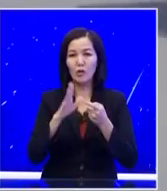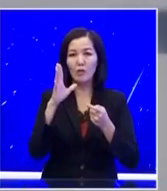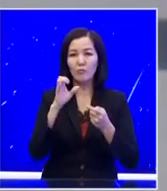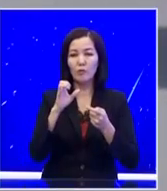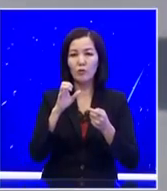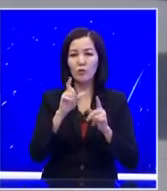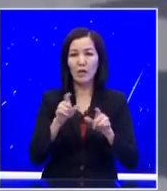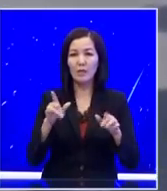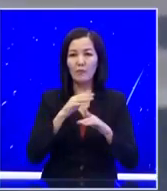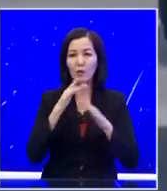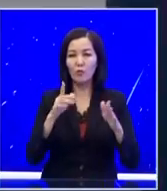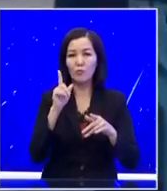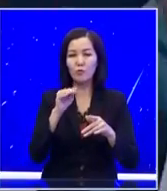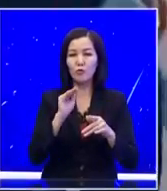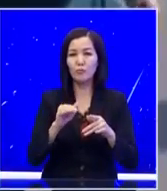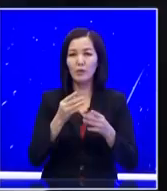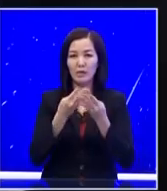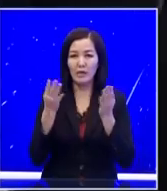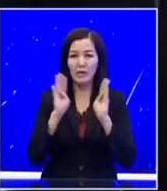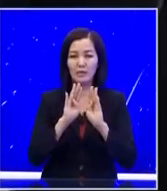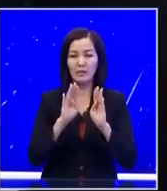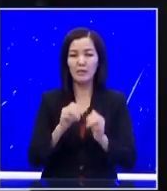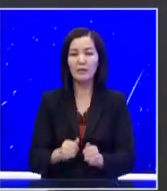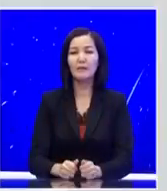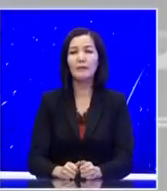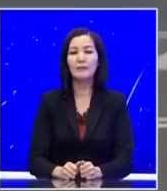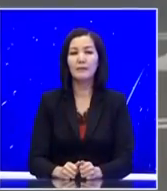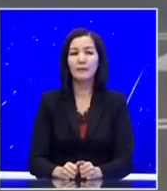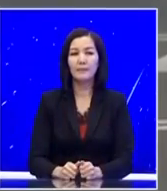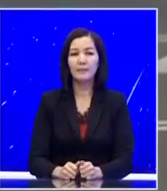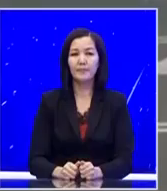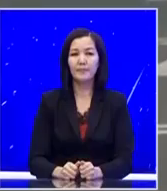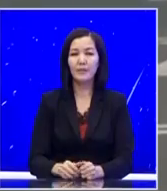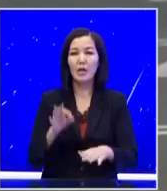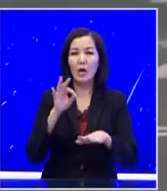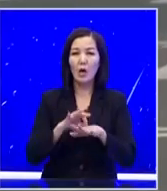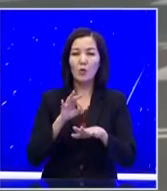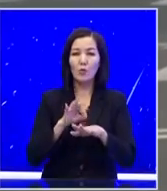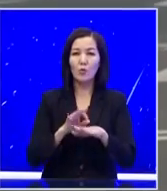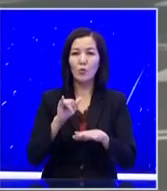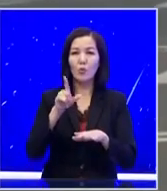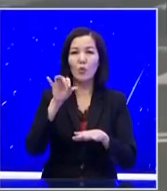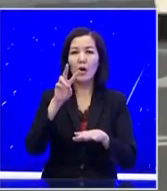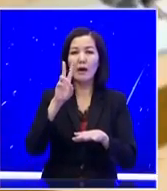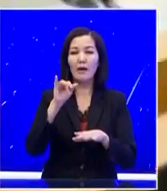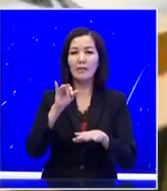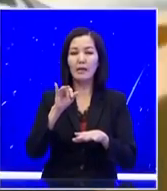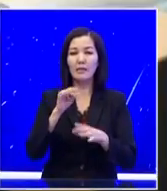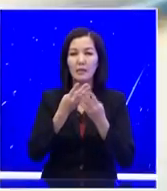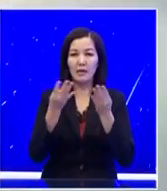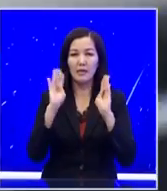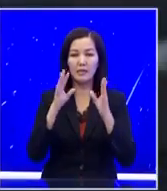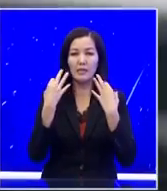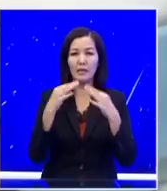500-ден асқан, 100 мыңнан аса адам карантин режимінде. Індет ошағы Ухан қаласы карантиннен азат етілді. Бұл